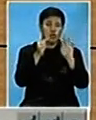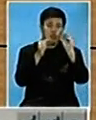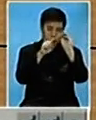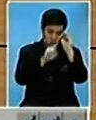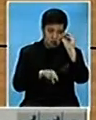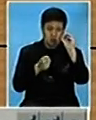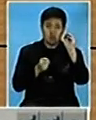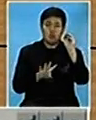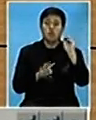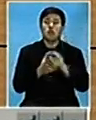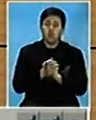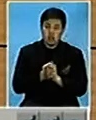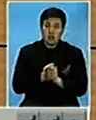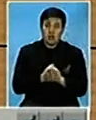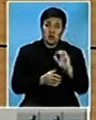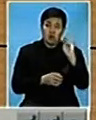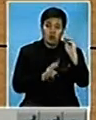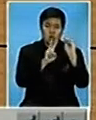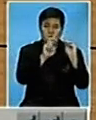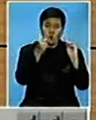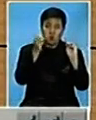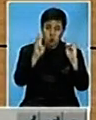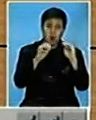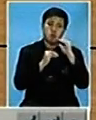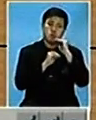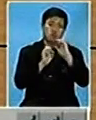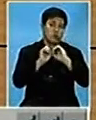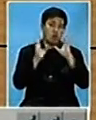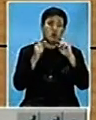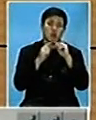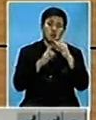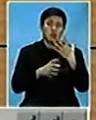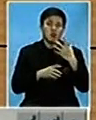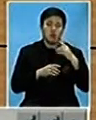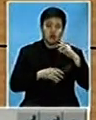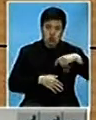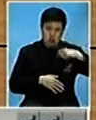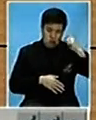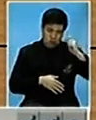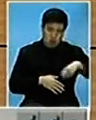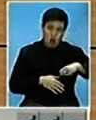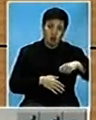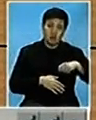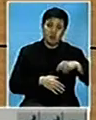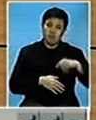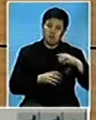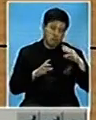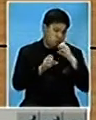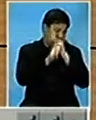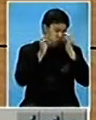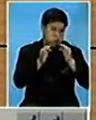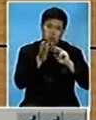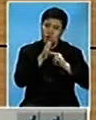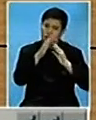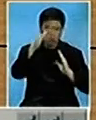และในมาตรา216บัญญัติชัดเจนครับว่าคำวินิจฉัยของศาลรัฐธรรมนูญนั้นให้เป็นเด็ดขาด